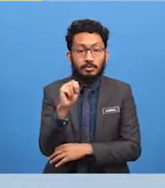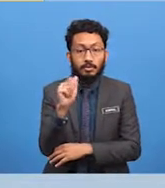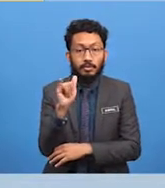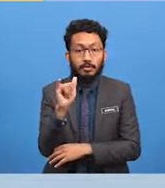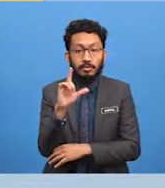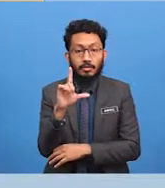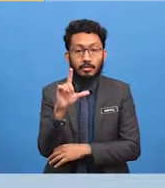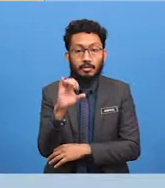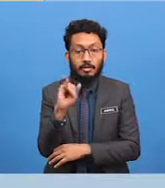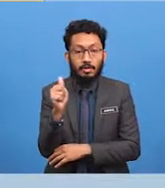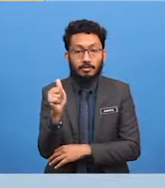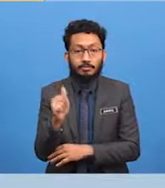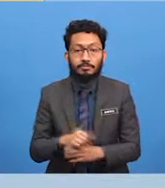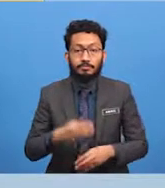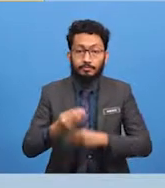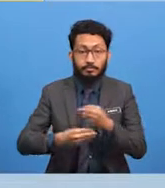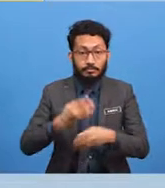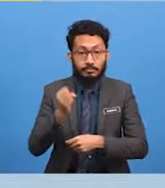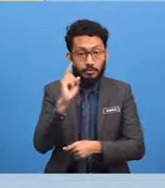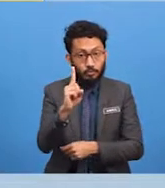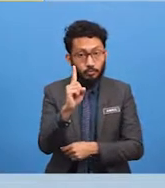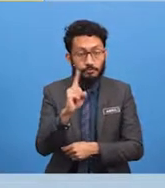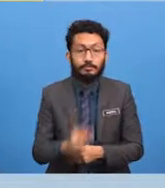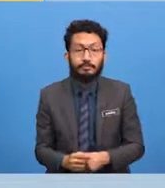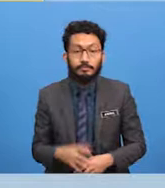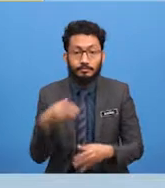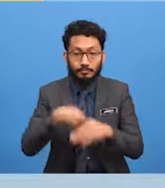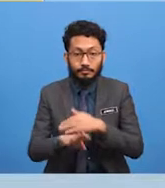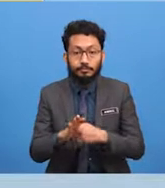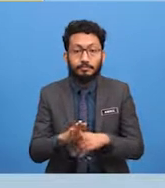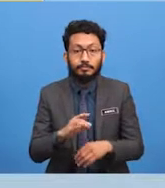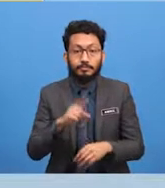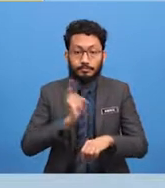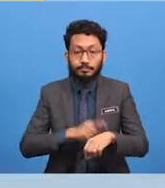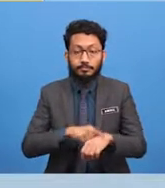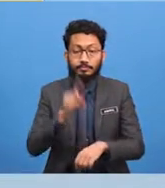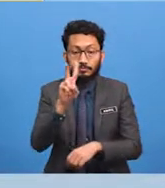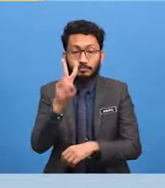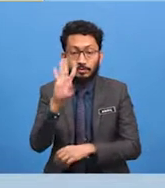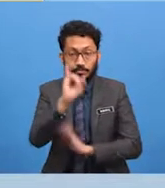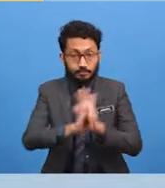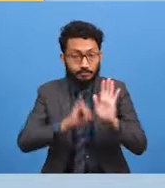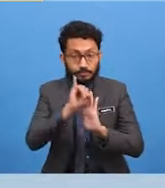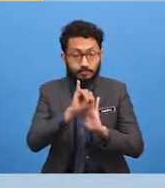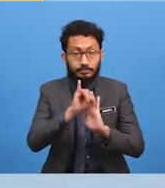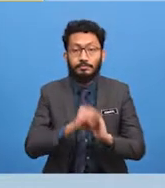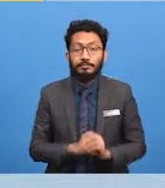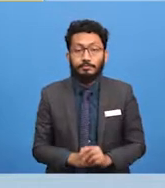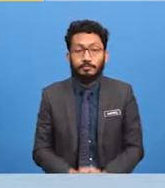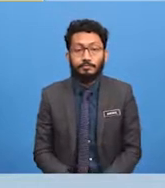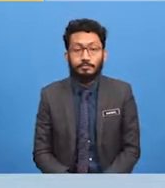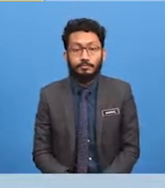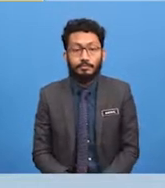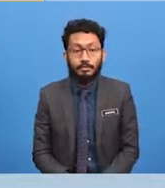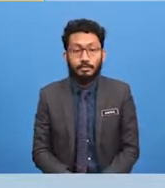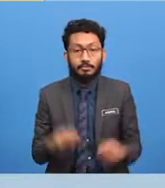menghasilkan 1,200 unit produk dalam masa 24 jam. Manakala di unit